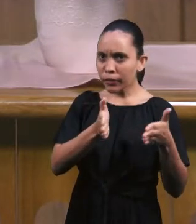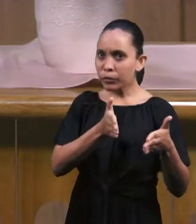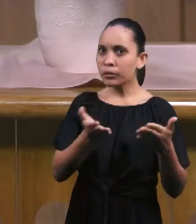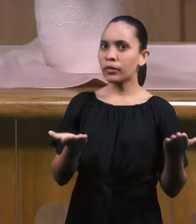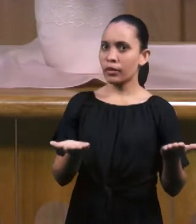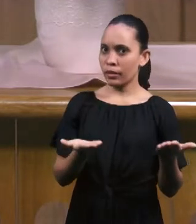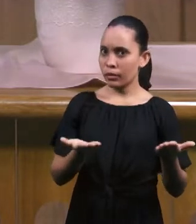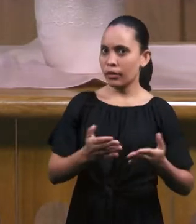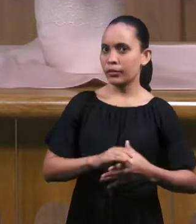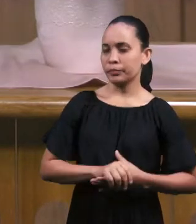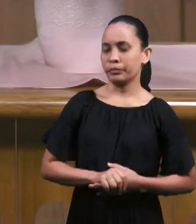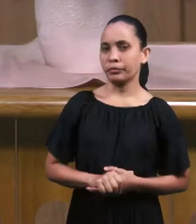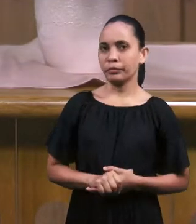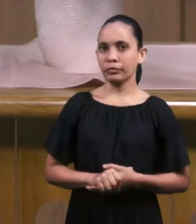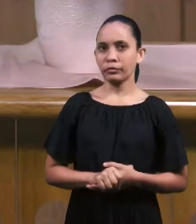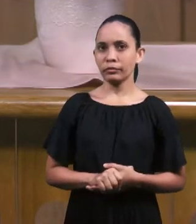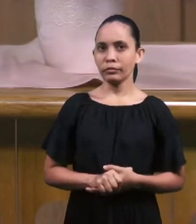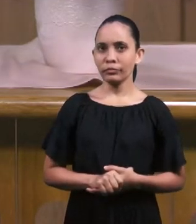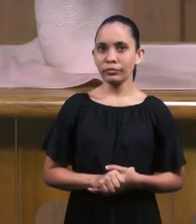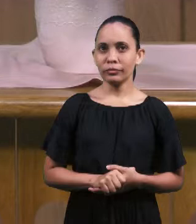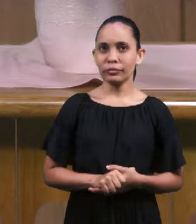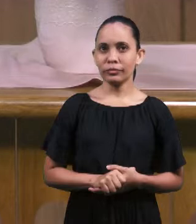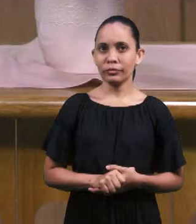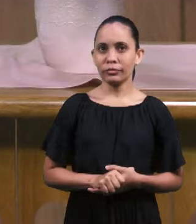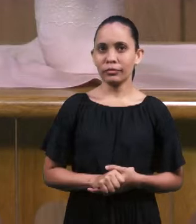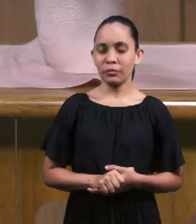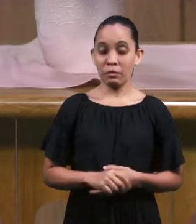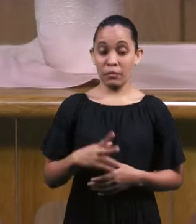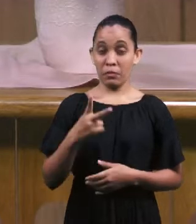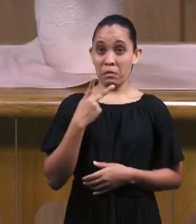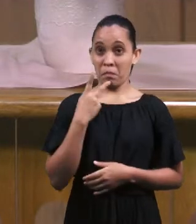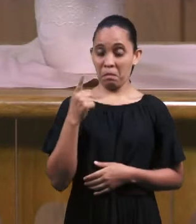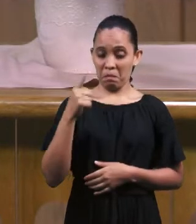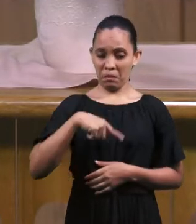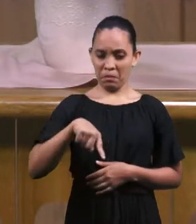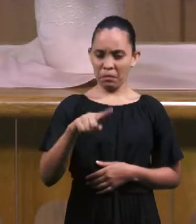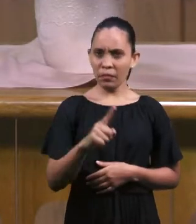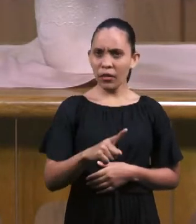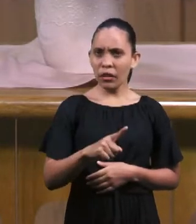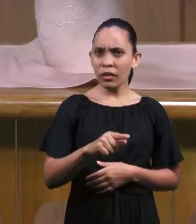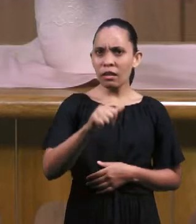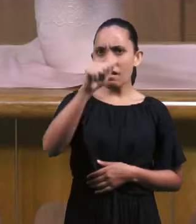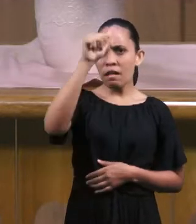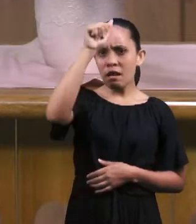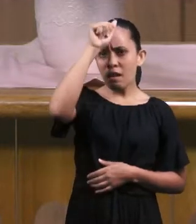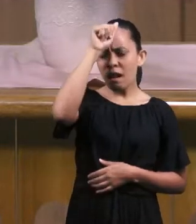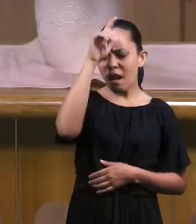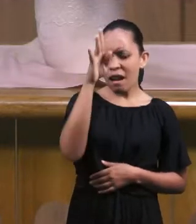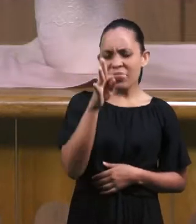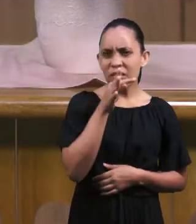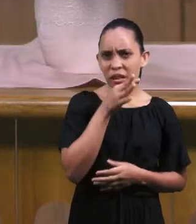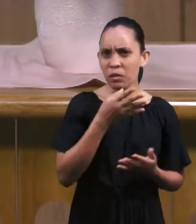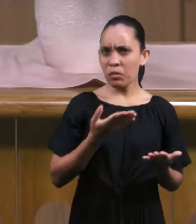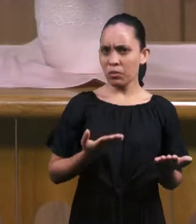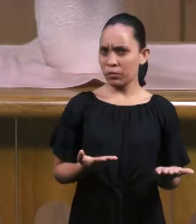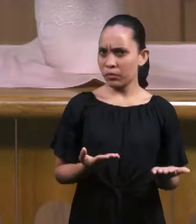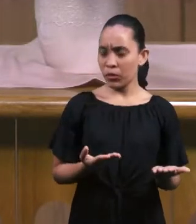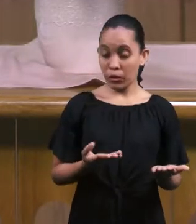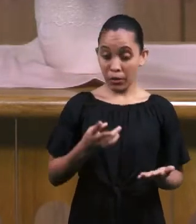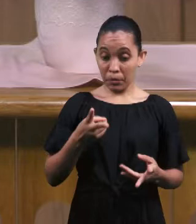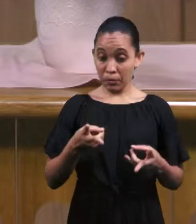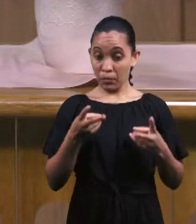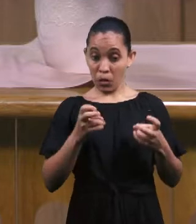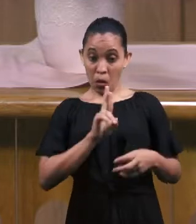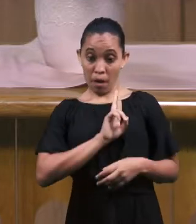qui a été même appelée d'athée parce que quand ils ont vu la réforme, ce qui se